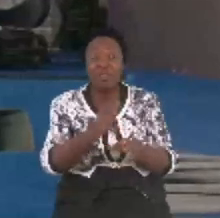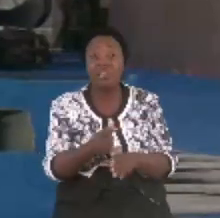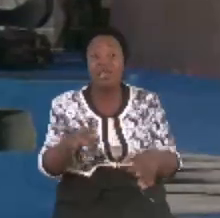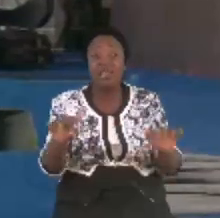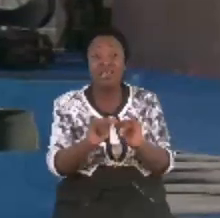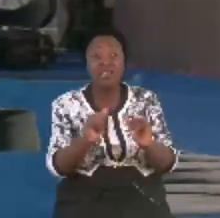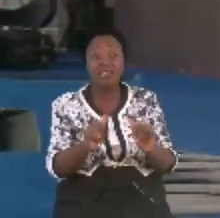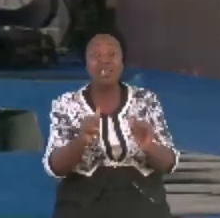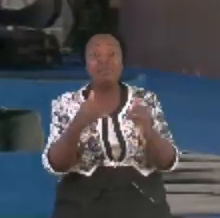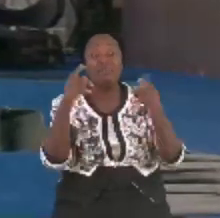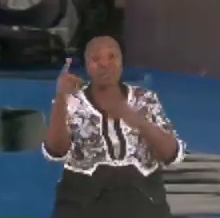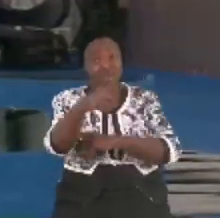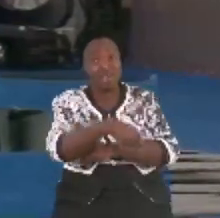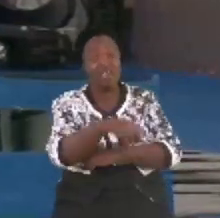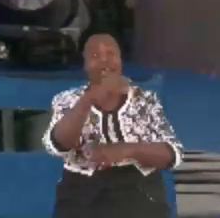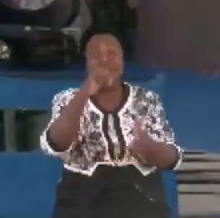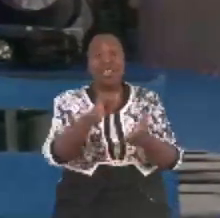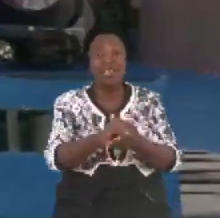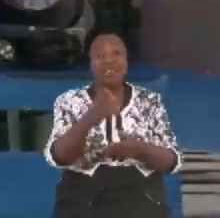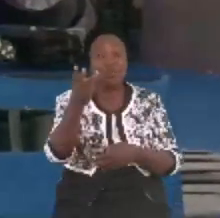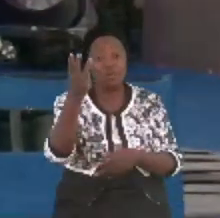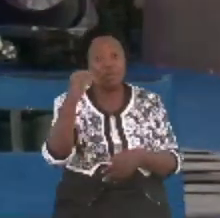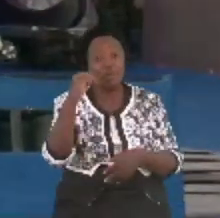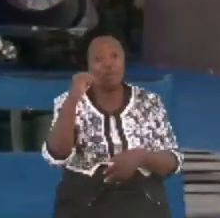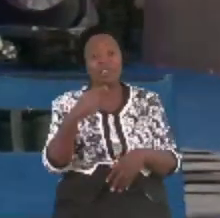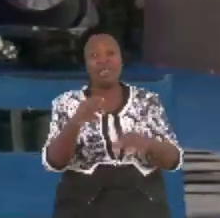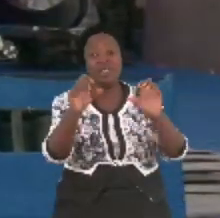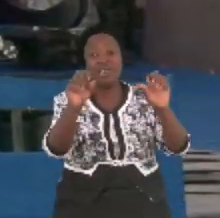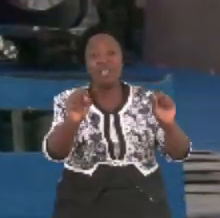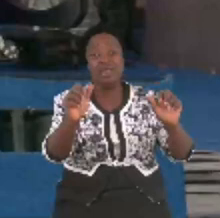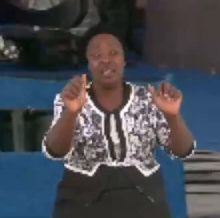Le même jour, c'était le jour du sabbat.